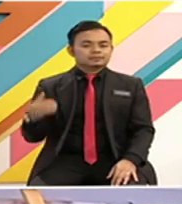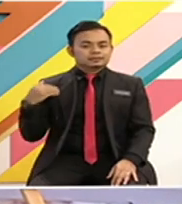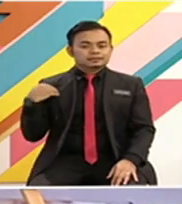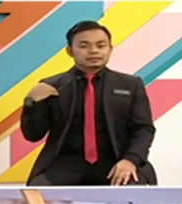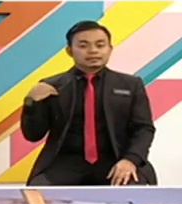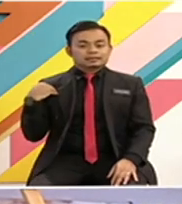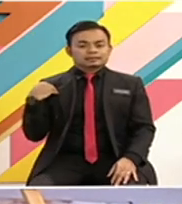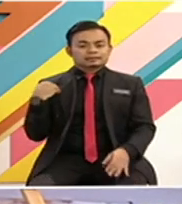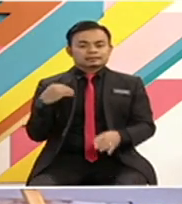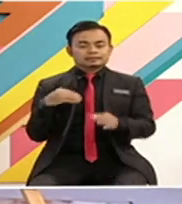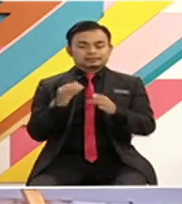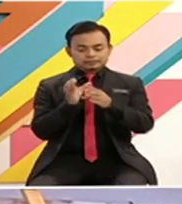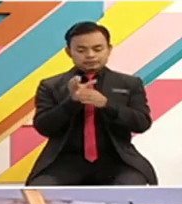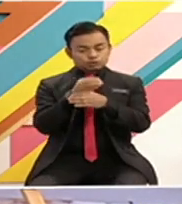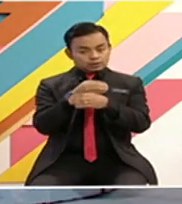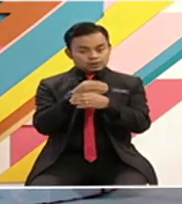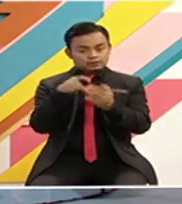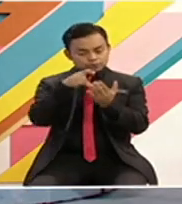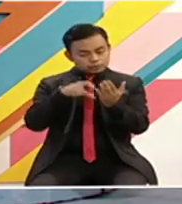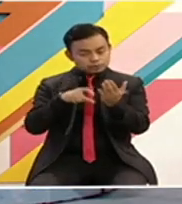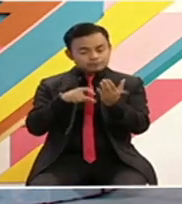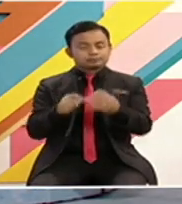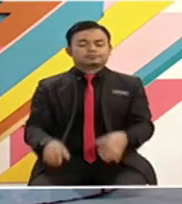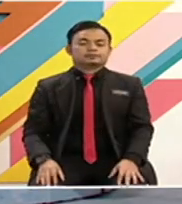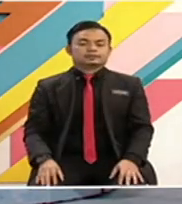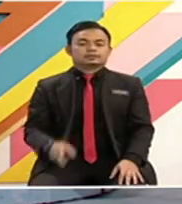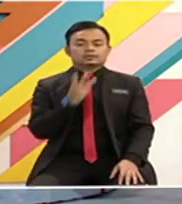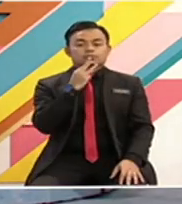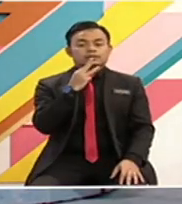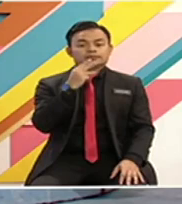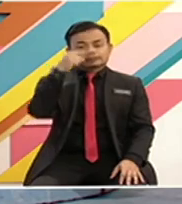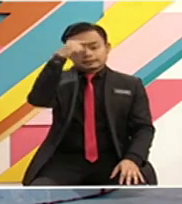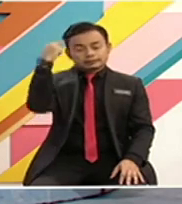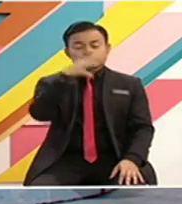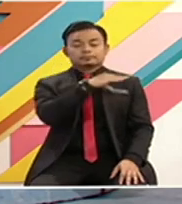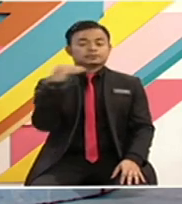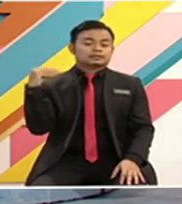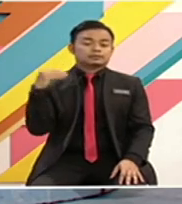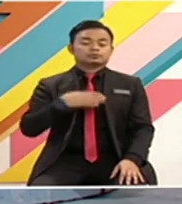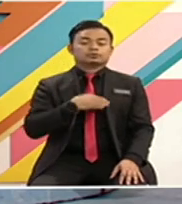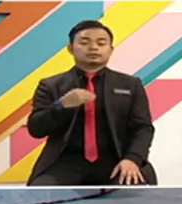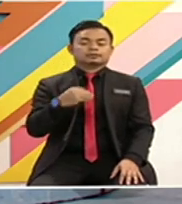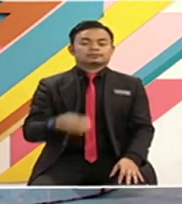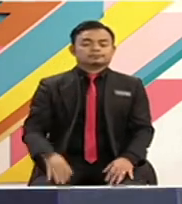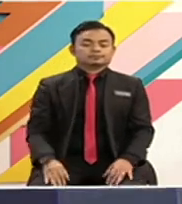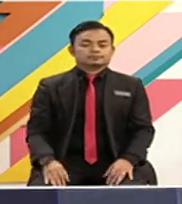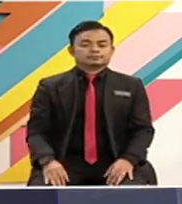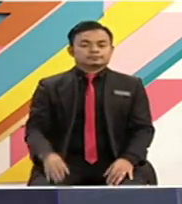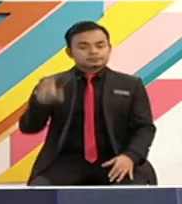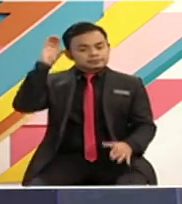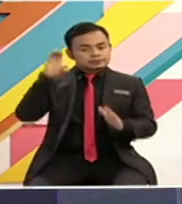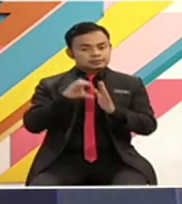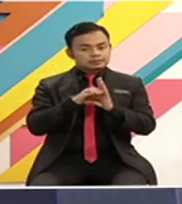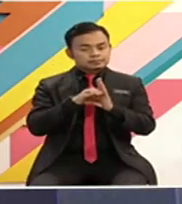pada kuda benang ini ya yang warna hitam dan juga kita nampak warna putih jadi sini menunjukkan bahwa gambar kuda belang